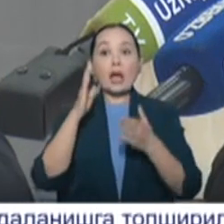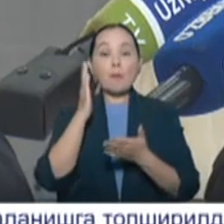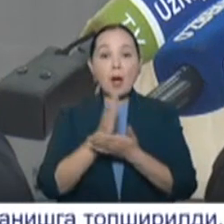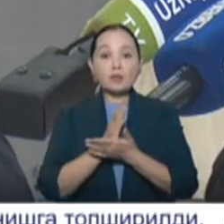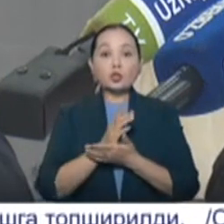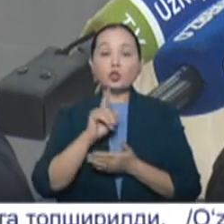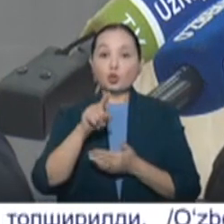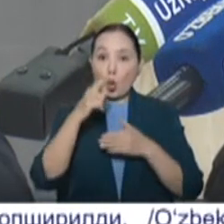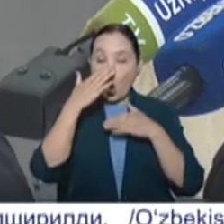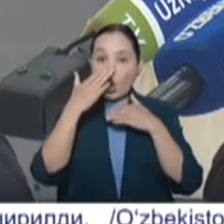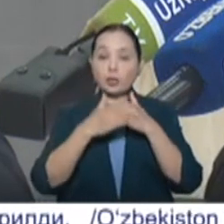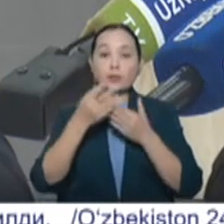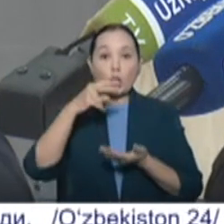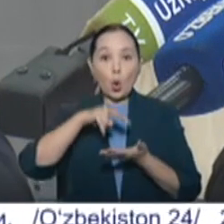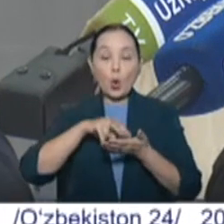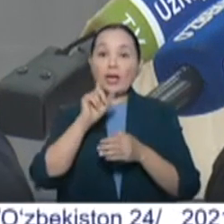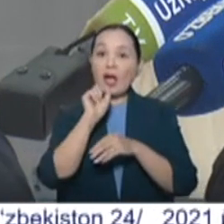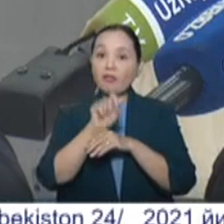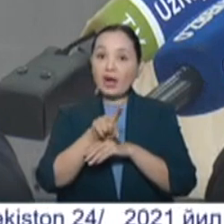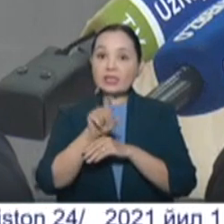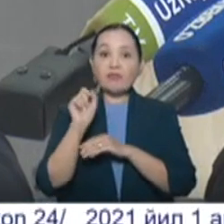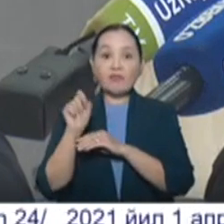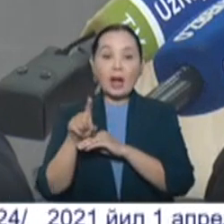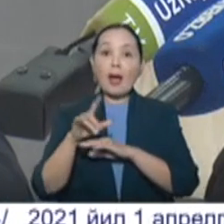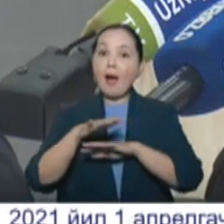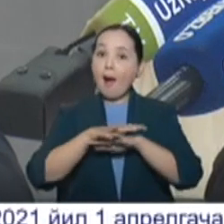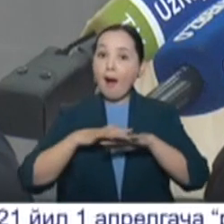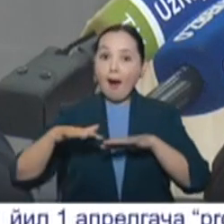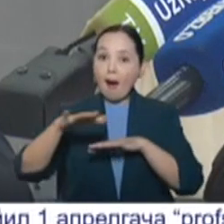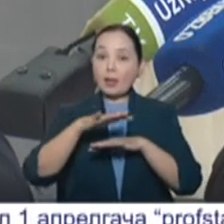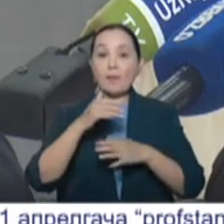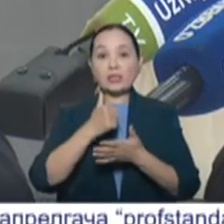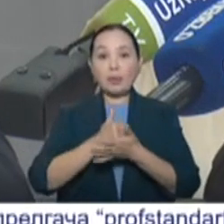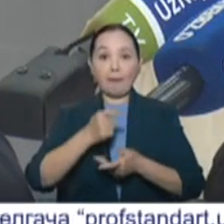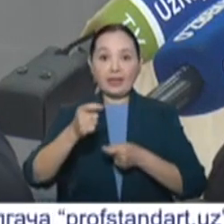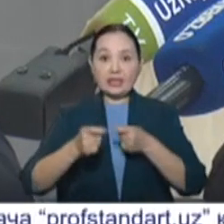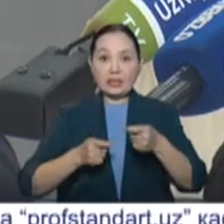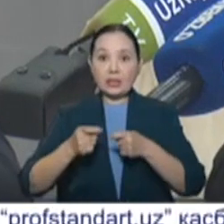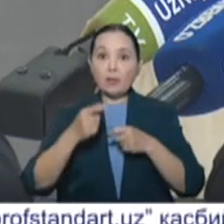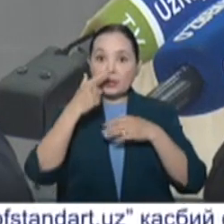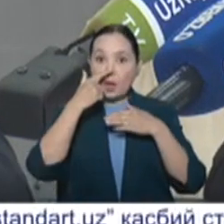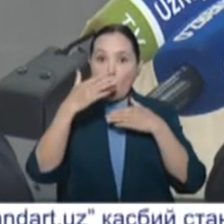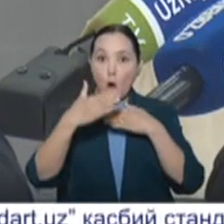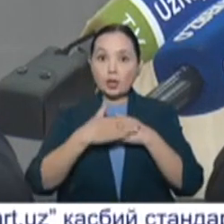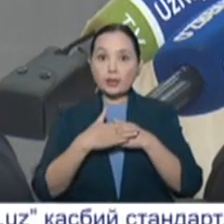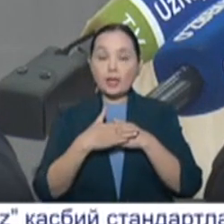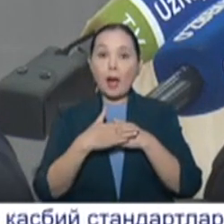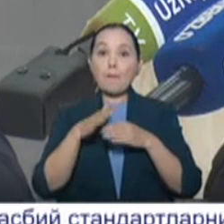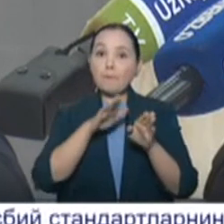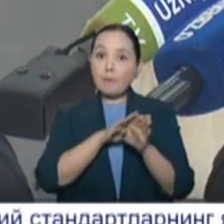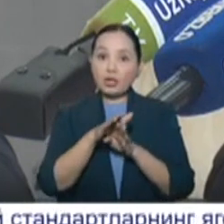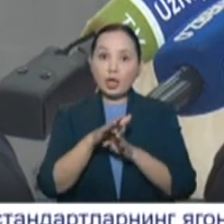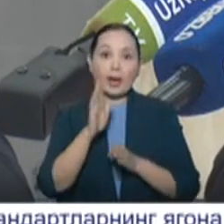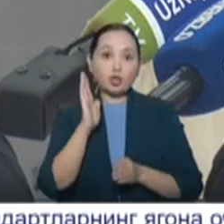Shu oldimizga qo'yilgan vazifalarni xalqimiz va prezidentimiz oldida